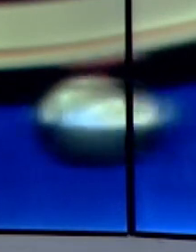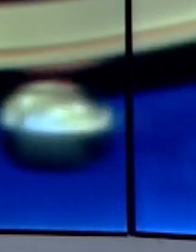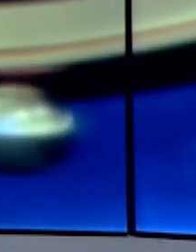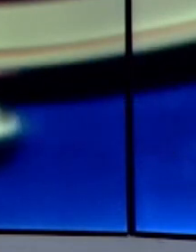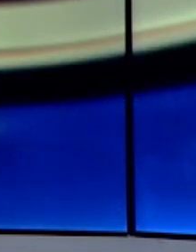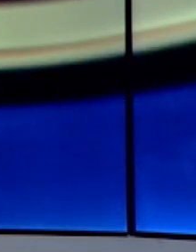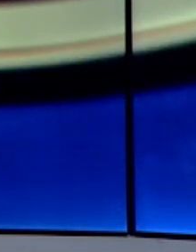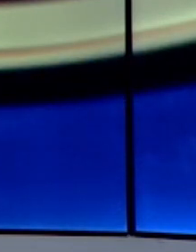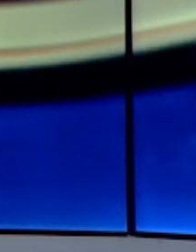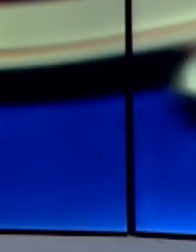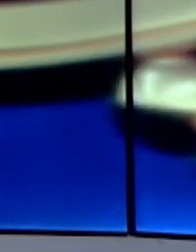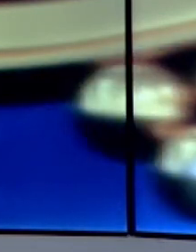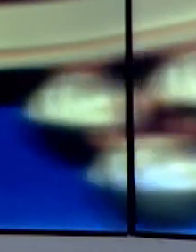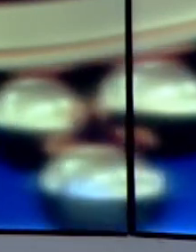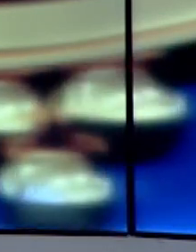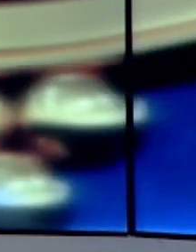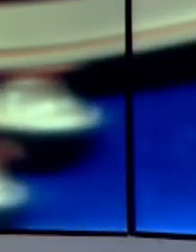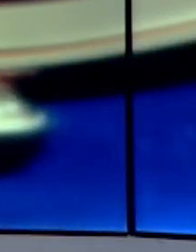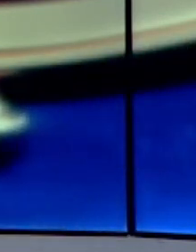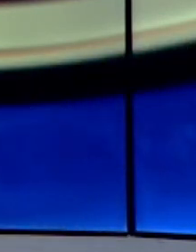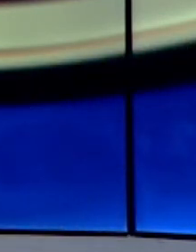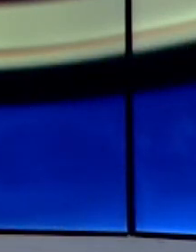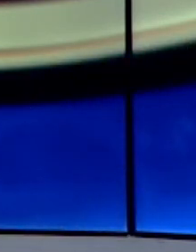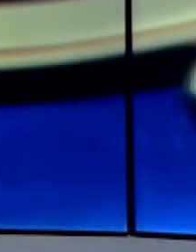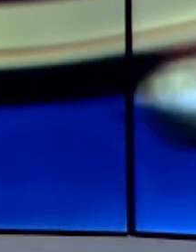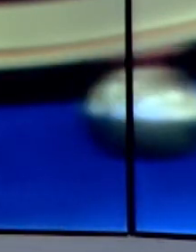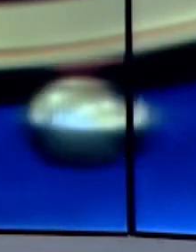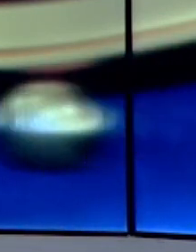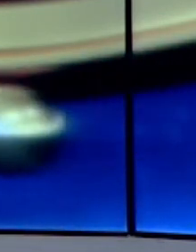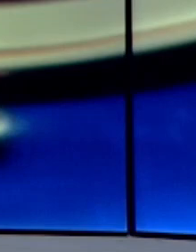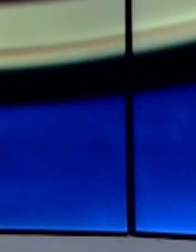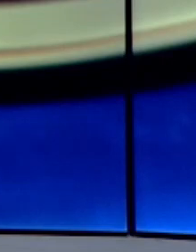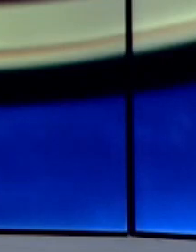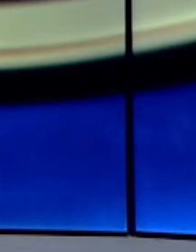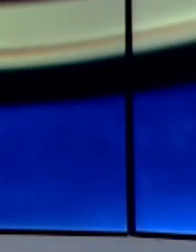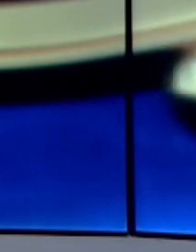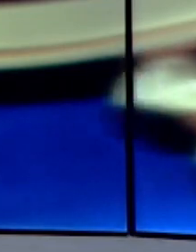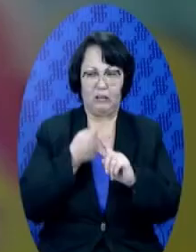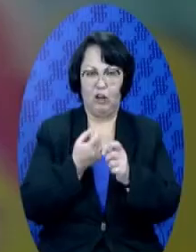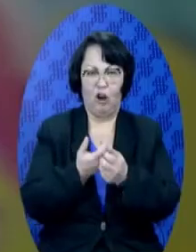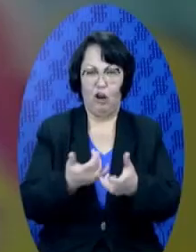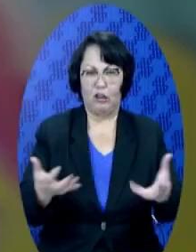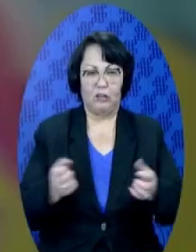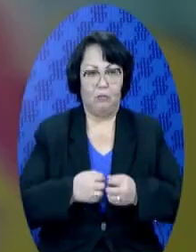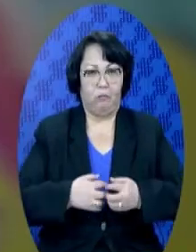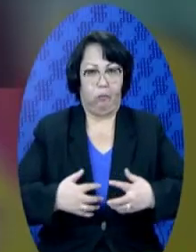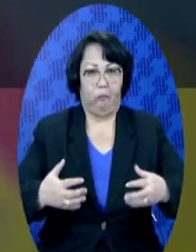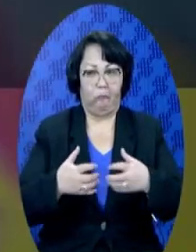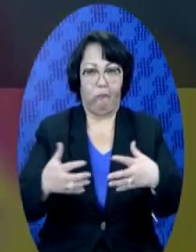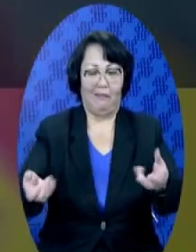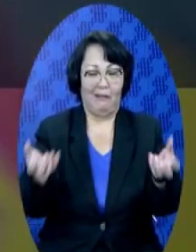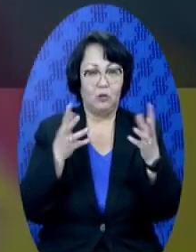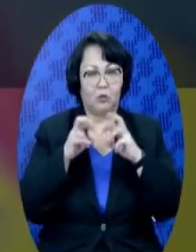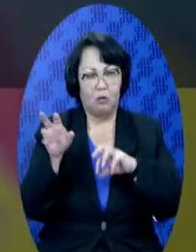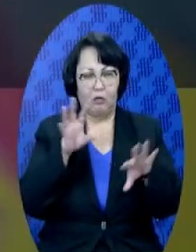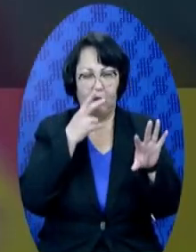юм бол 2011 онтой харьцуулахад хүүхдийн тархалт 7 дахин нэмэгдээд байна. Судалгааны дүнгээс